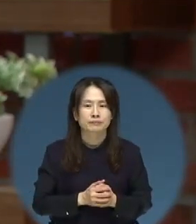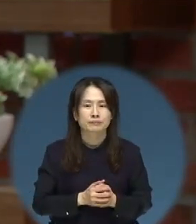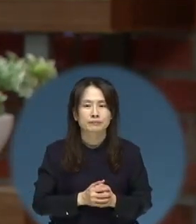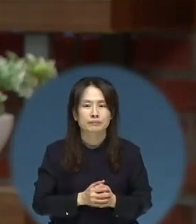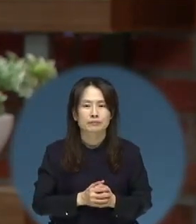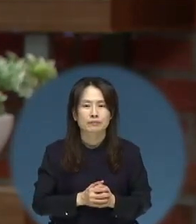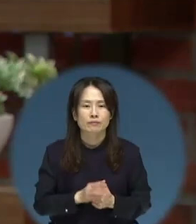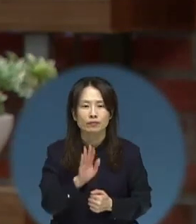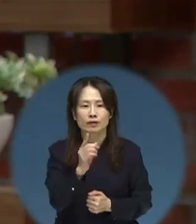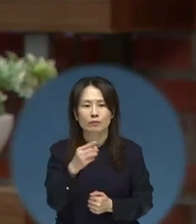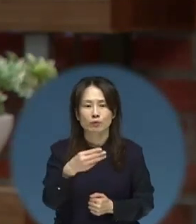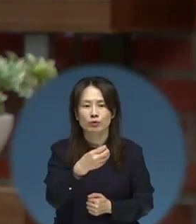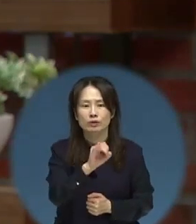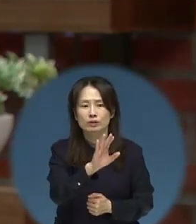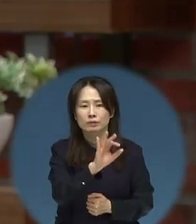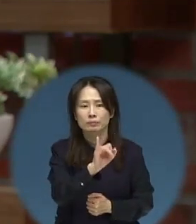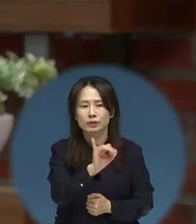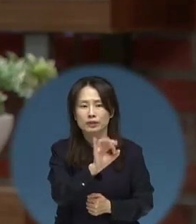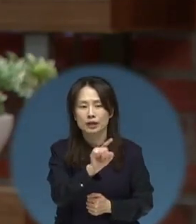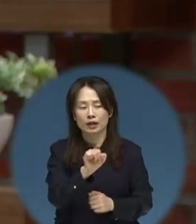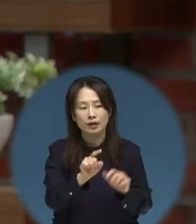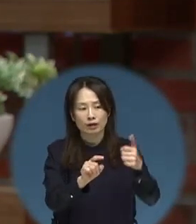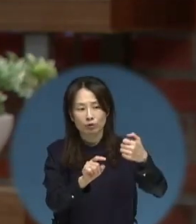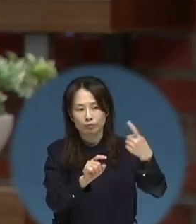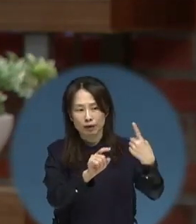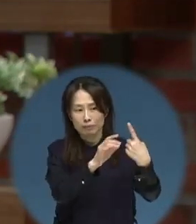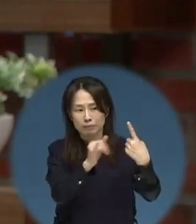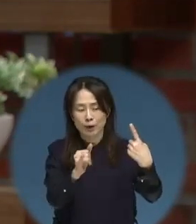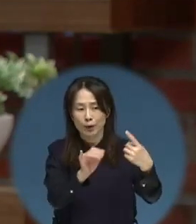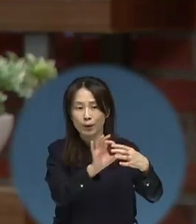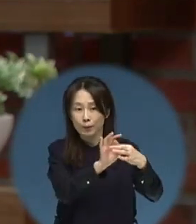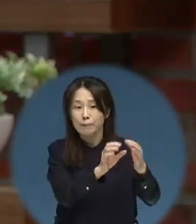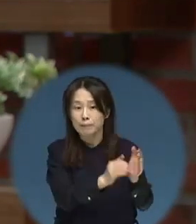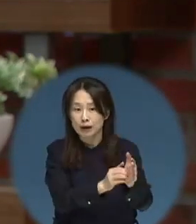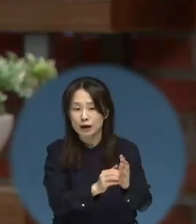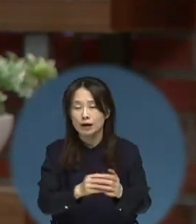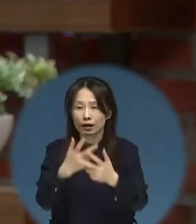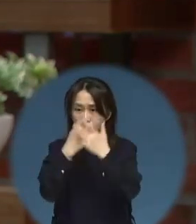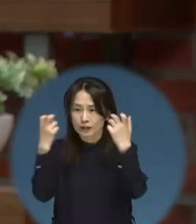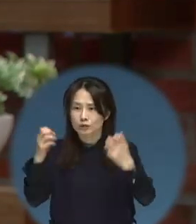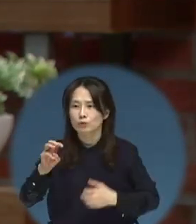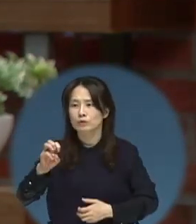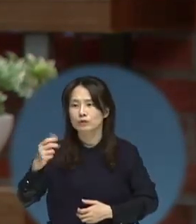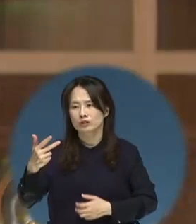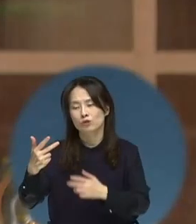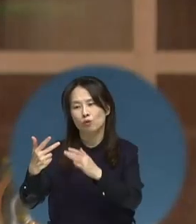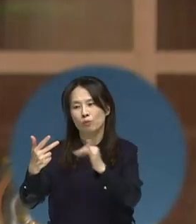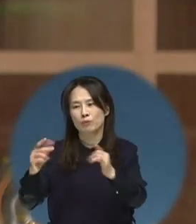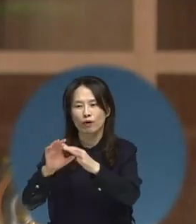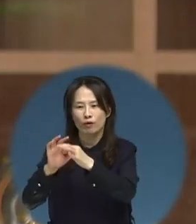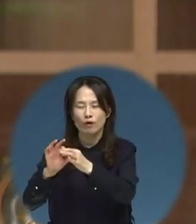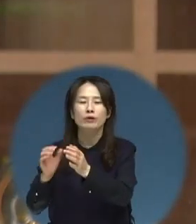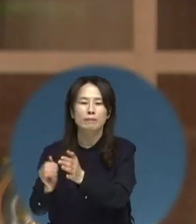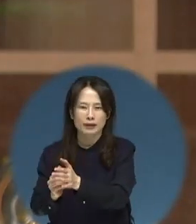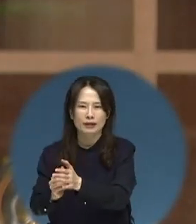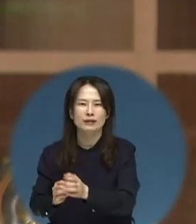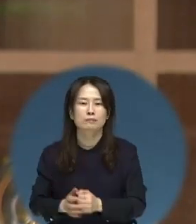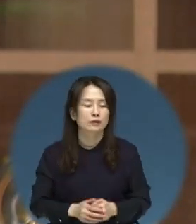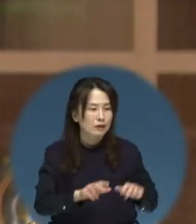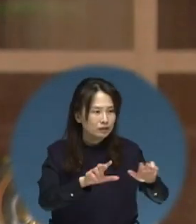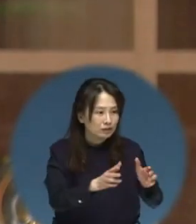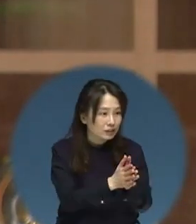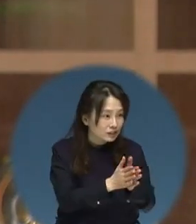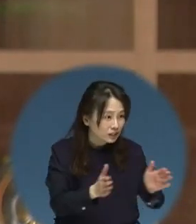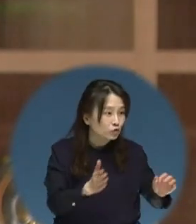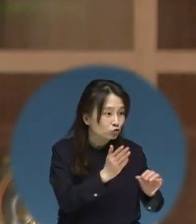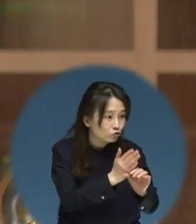그래서 볼리비아에 51명 하고 있고 멕시코에 37명 하고 있고 이제 시작 단계고 네, 이제 시작 단계예요.